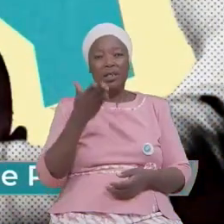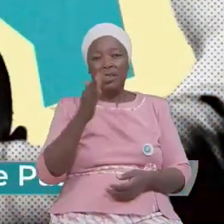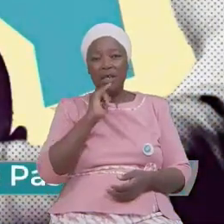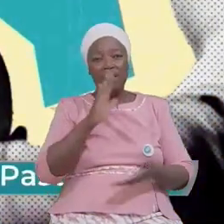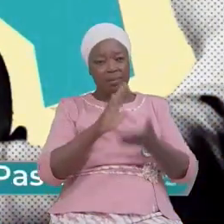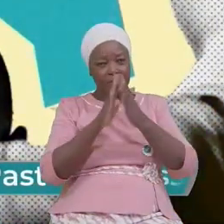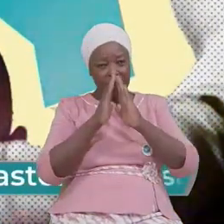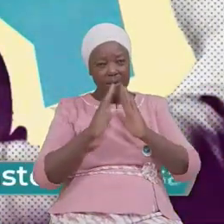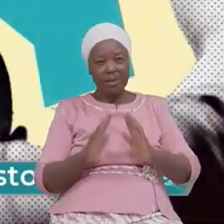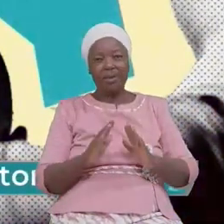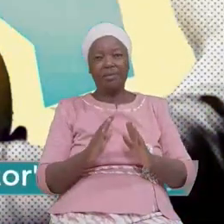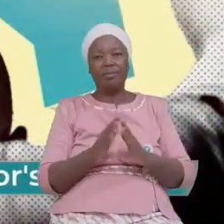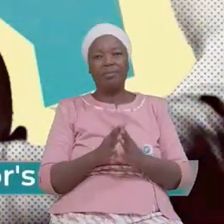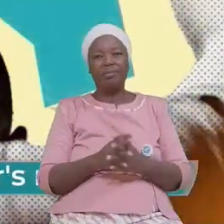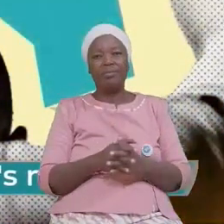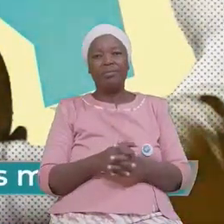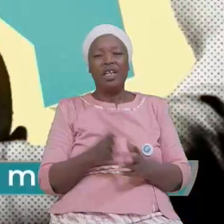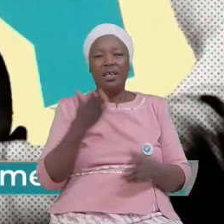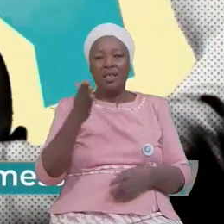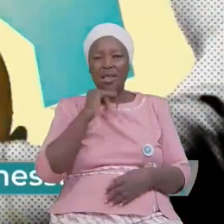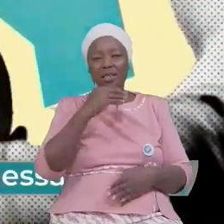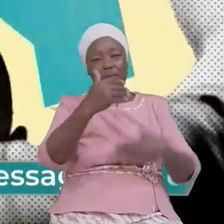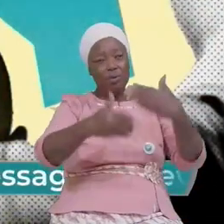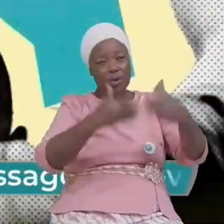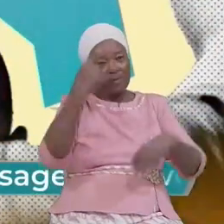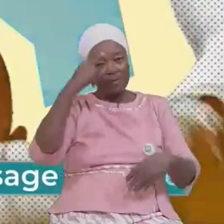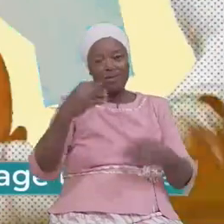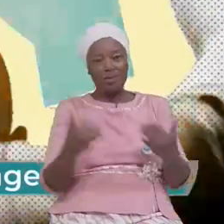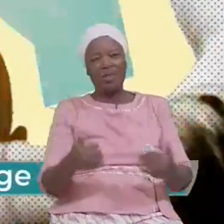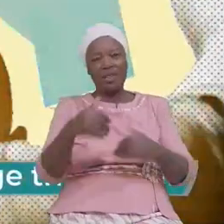priez, parlez au Seigneur, il y a le pardon, il y a la paix.